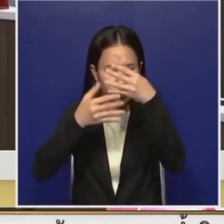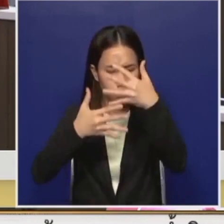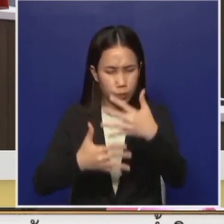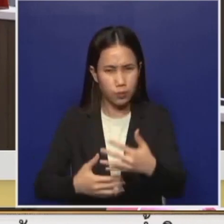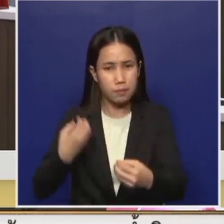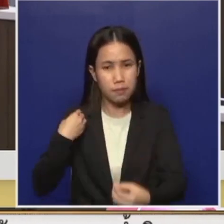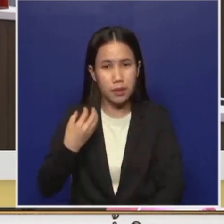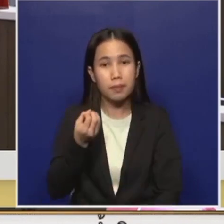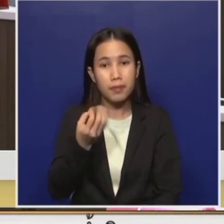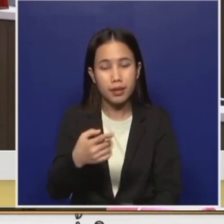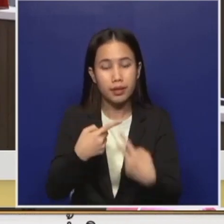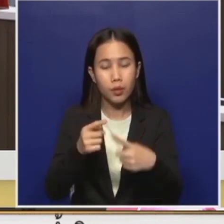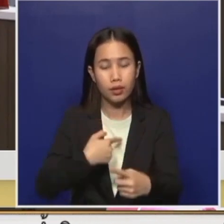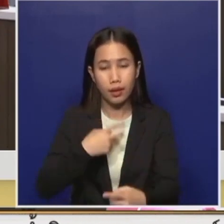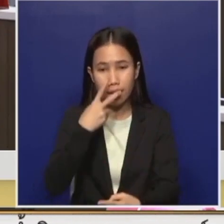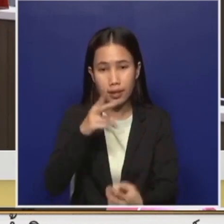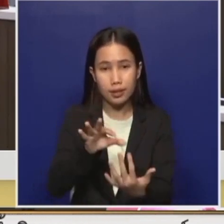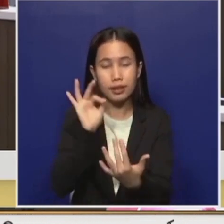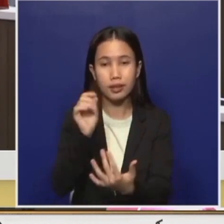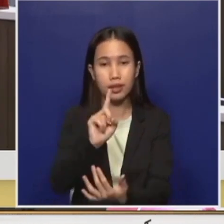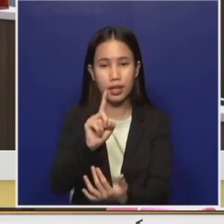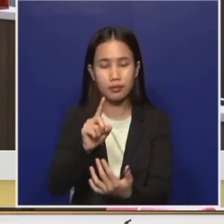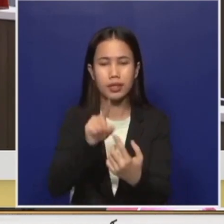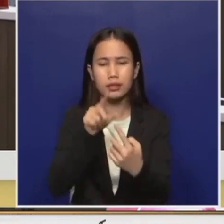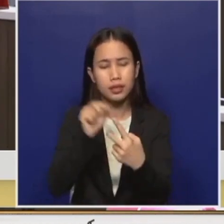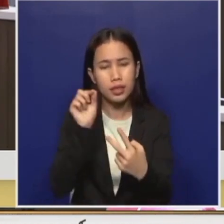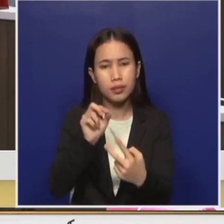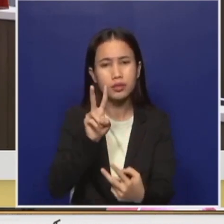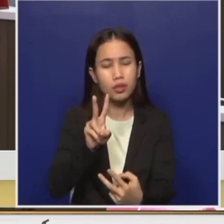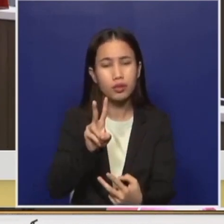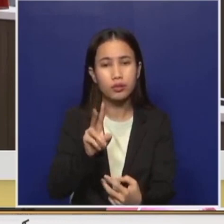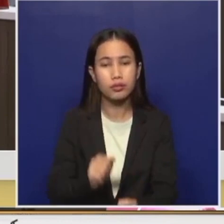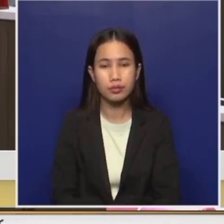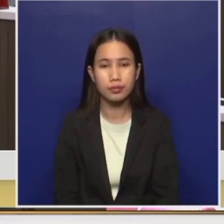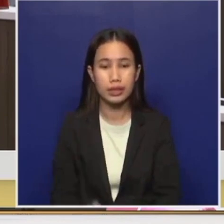แต่สิงที่ผมอยากจะเชีรใหเหนเอาแค่ประเดน 2ระเด็นครับที่ชด เจน